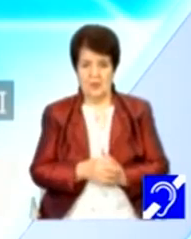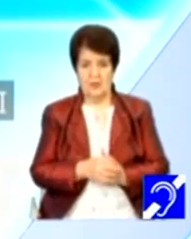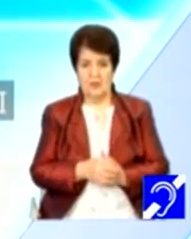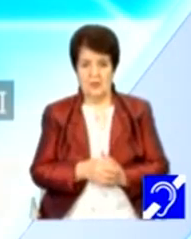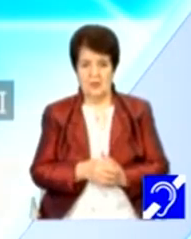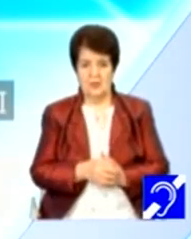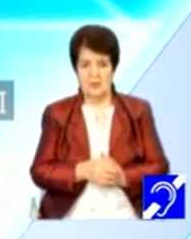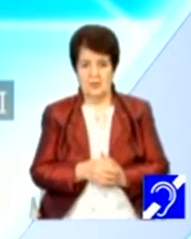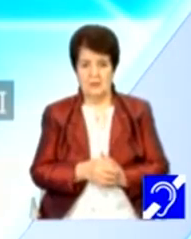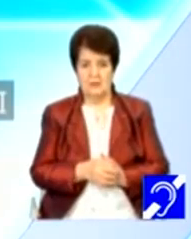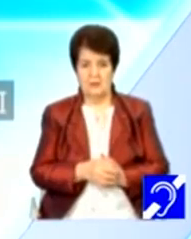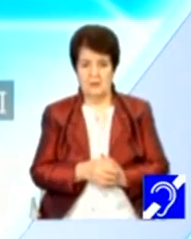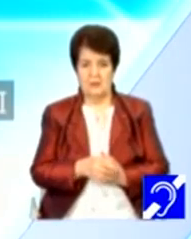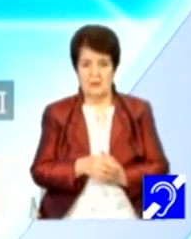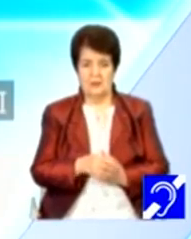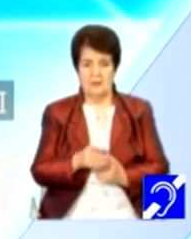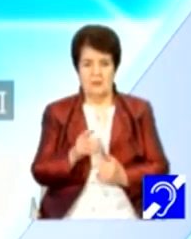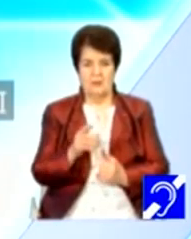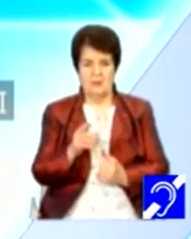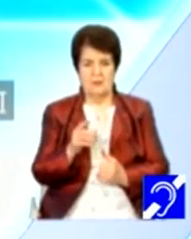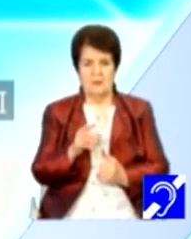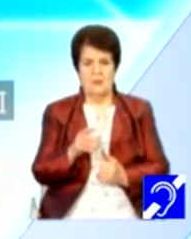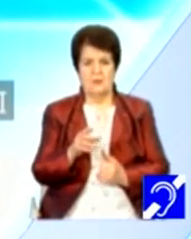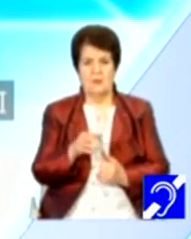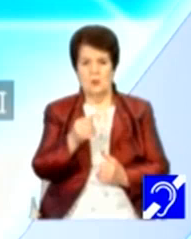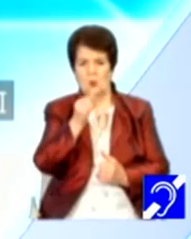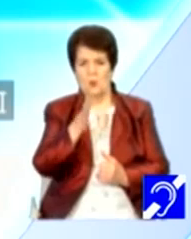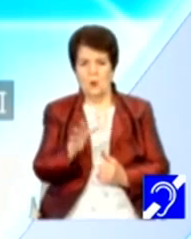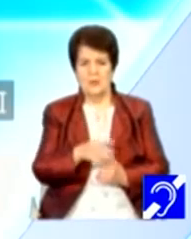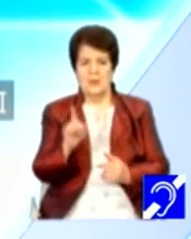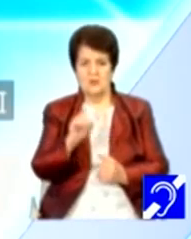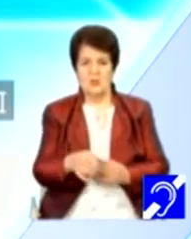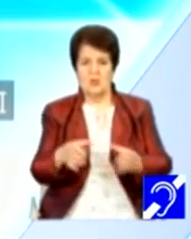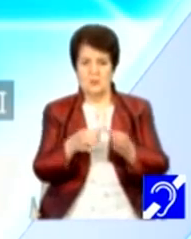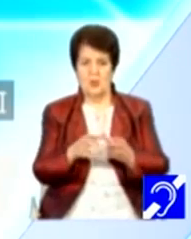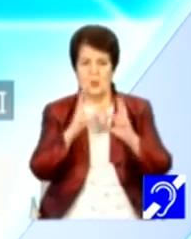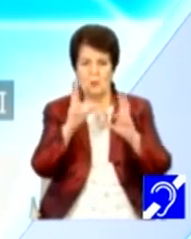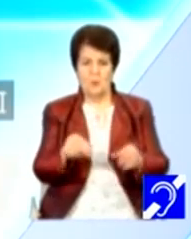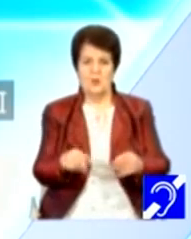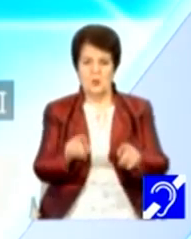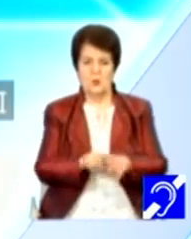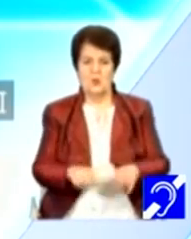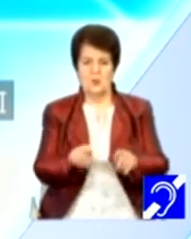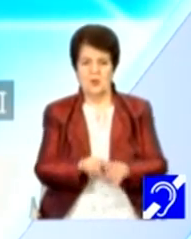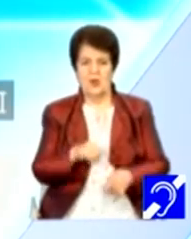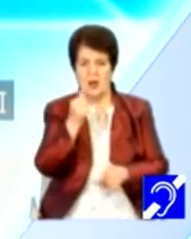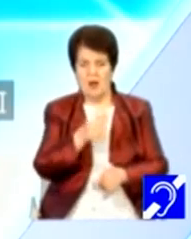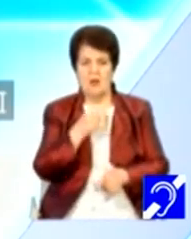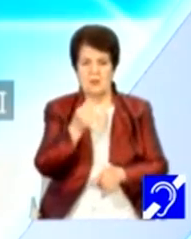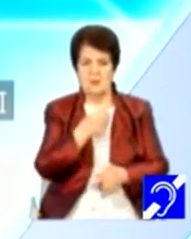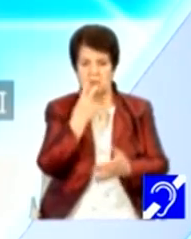trebuie să cer schimbări. Nu pot să fie aceleași partide, promit una și aceiași ani la rând